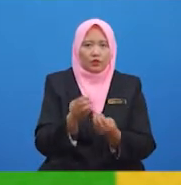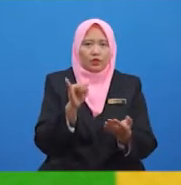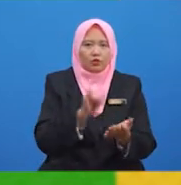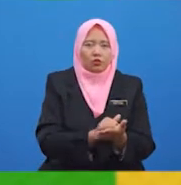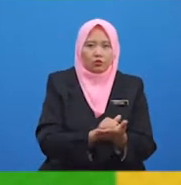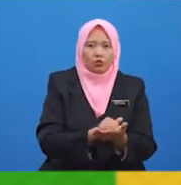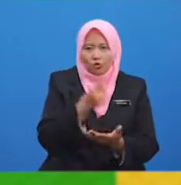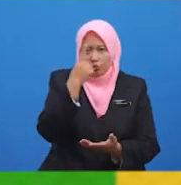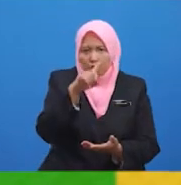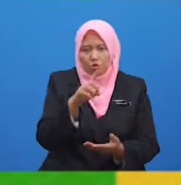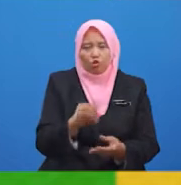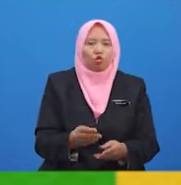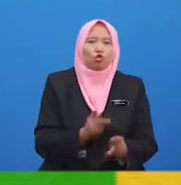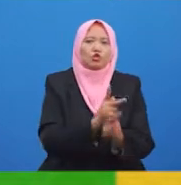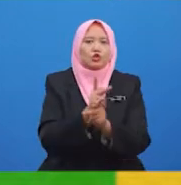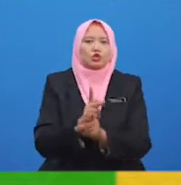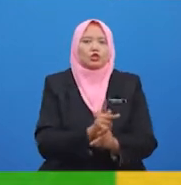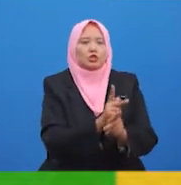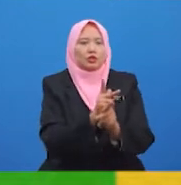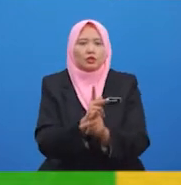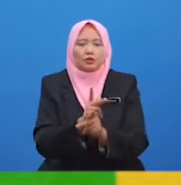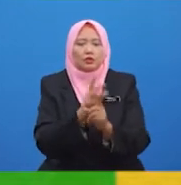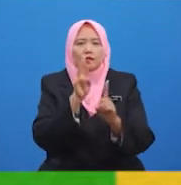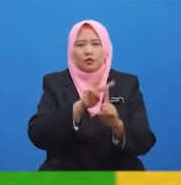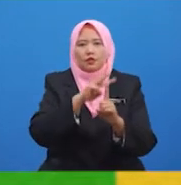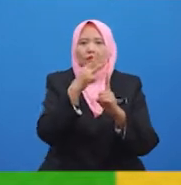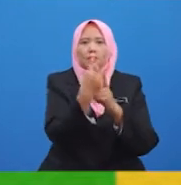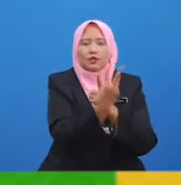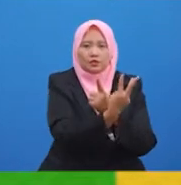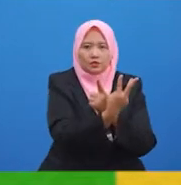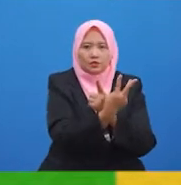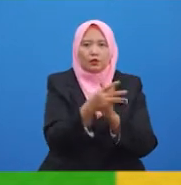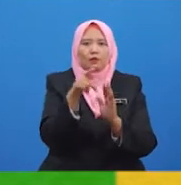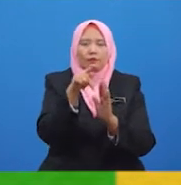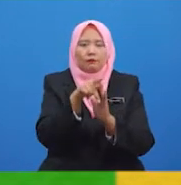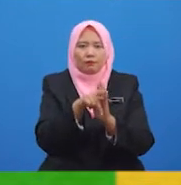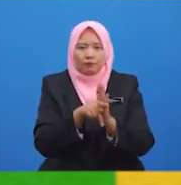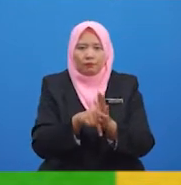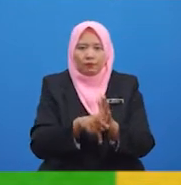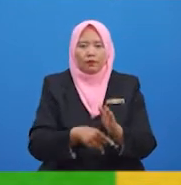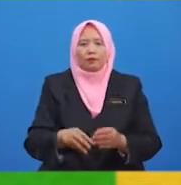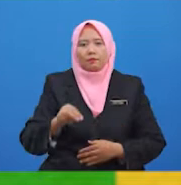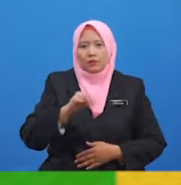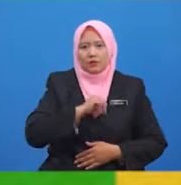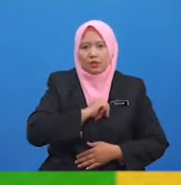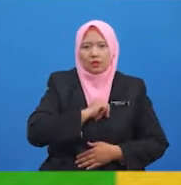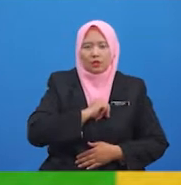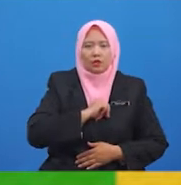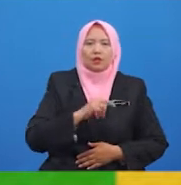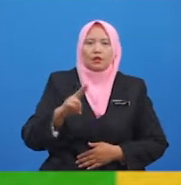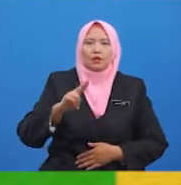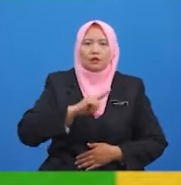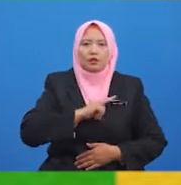bersifat menjaga kebajikan pemilik harta dan menjaga kebajikan mereka yang tidak